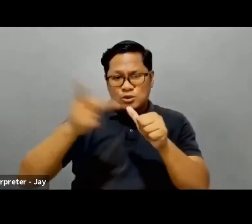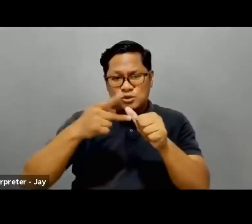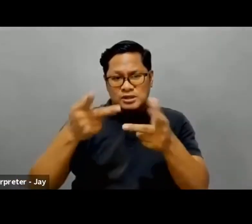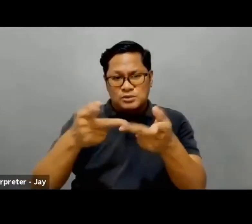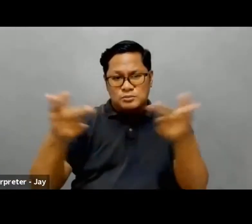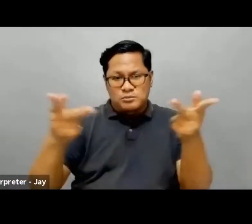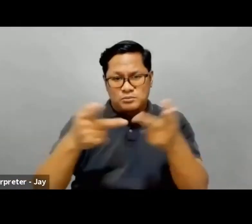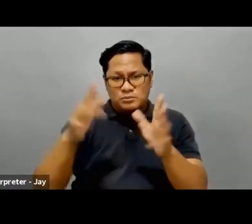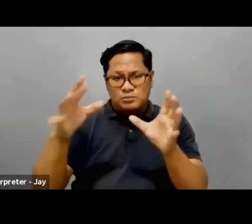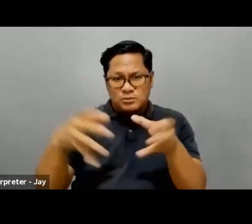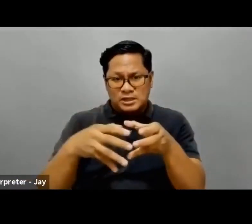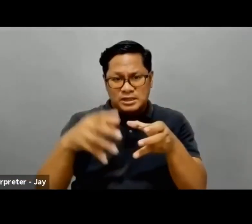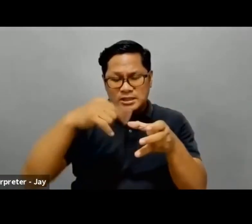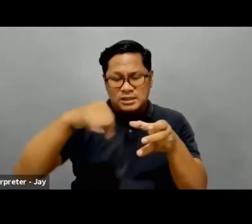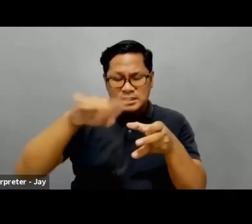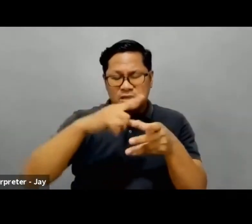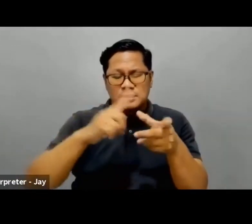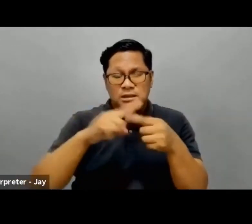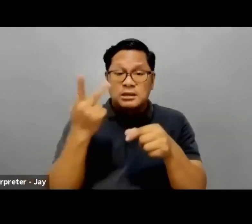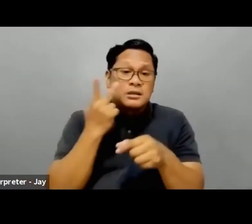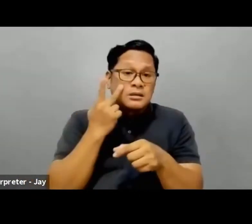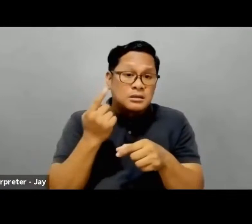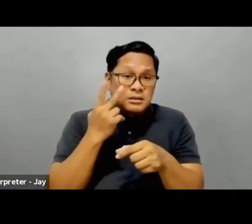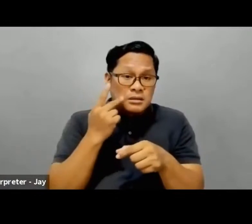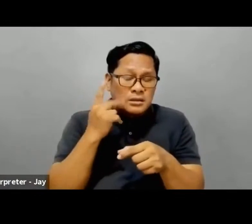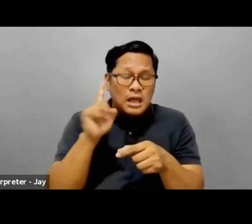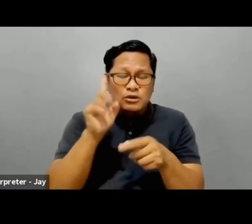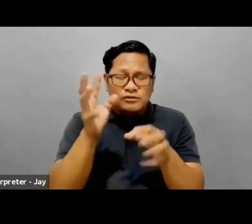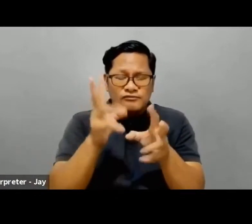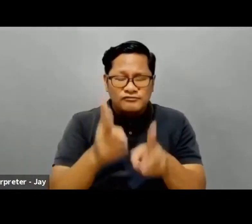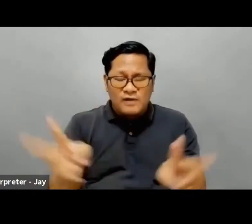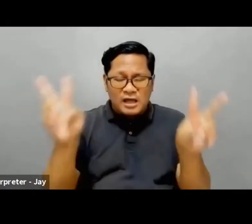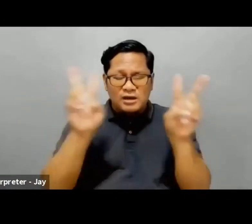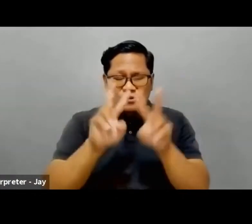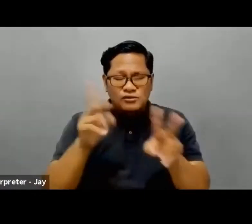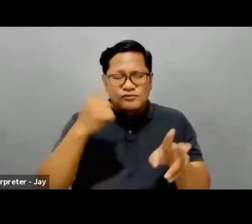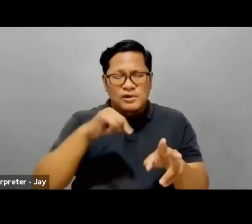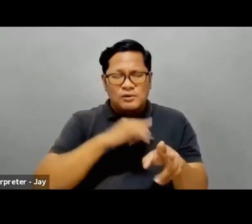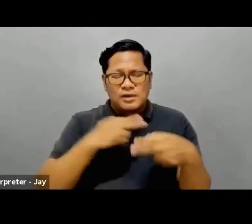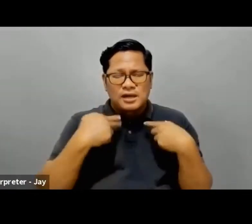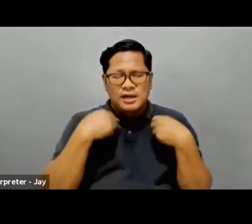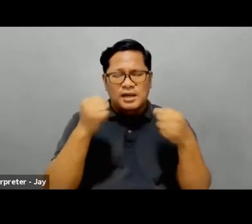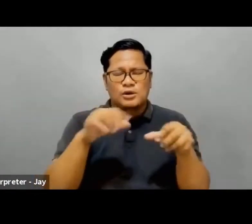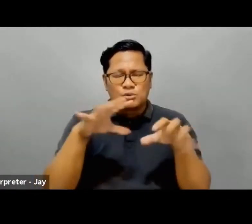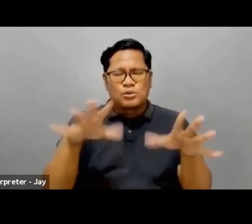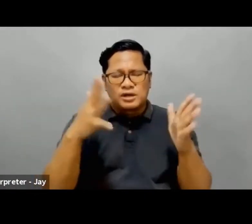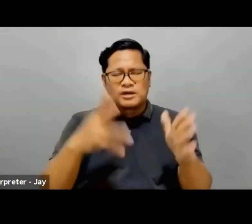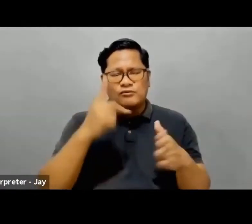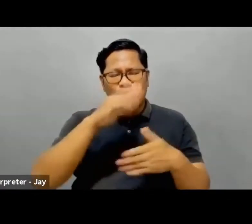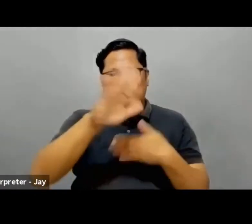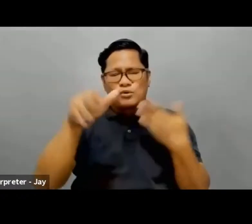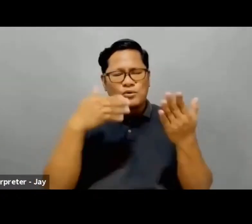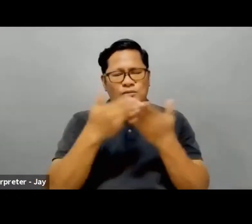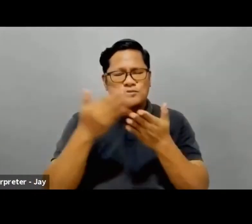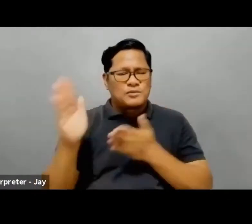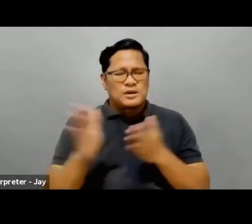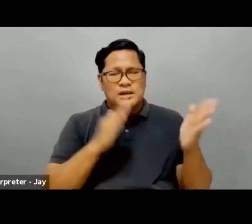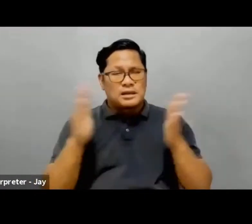at tignan talaga ang value ng ating mga health workers sa lahat ng pagpaplano natin sa